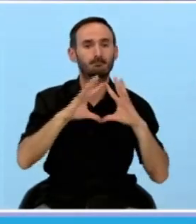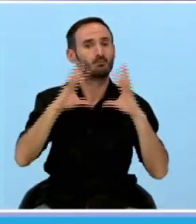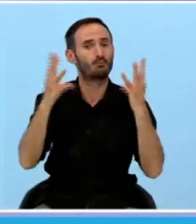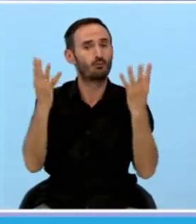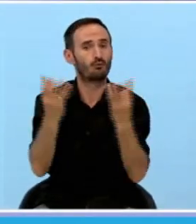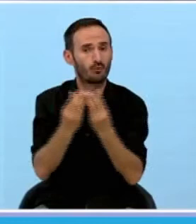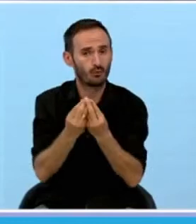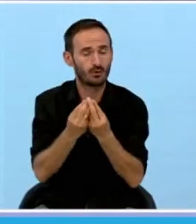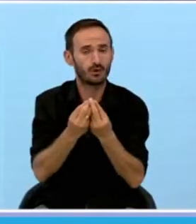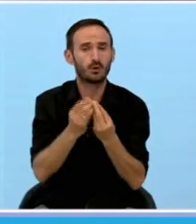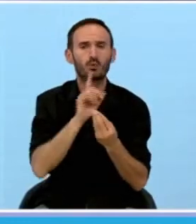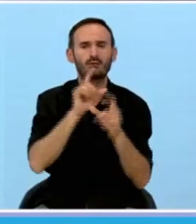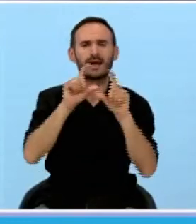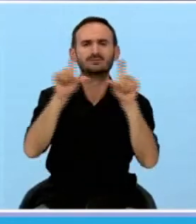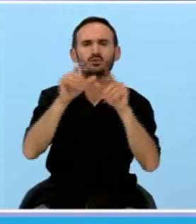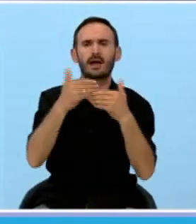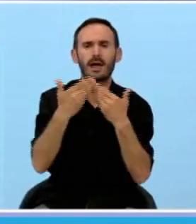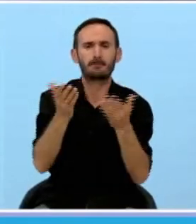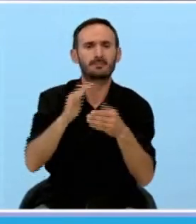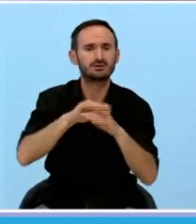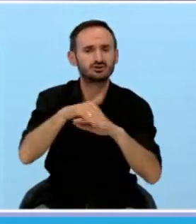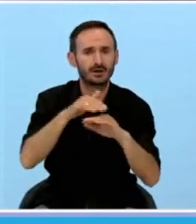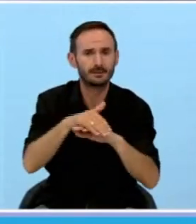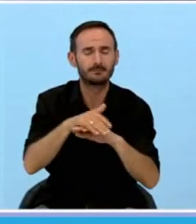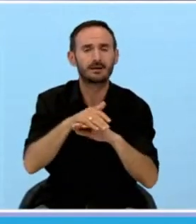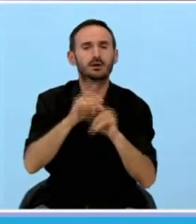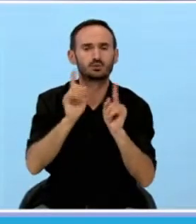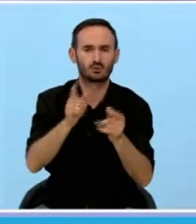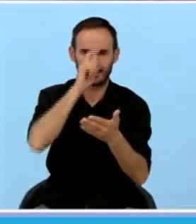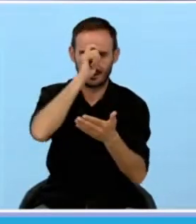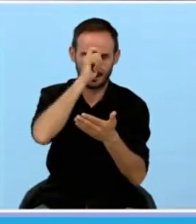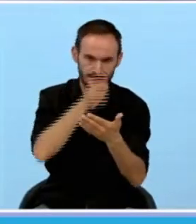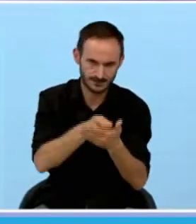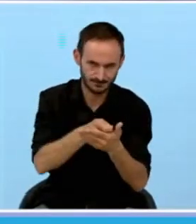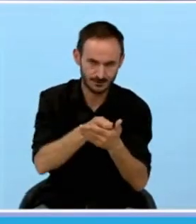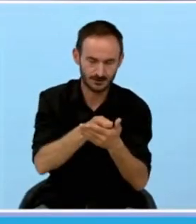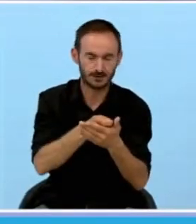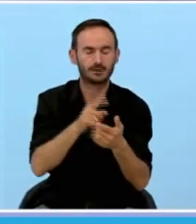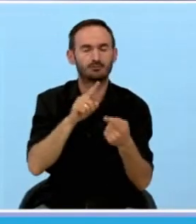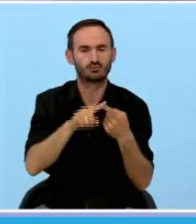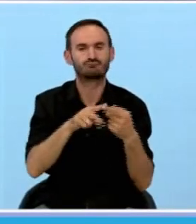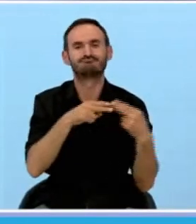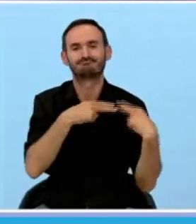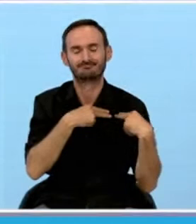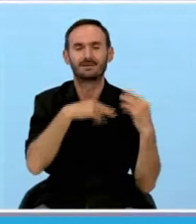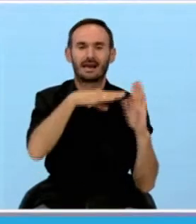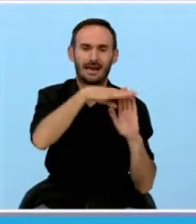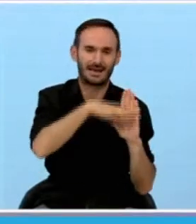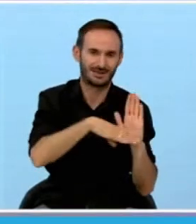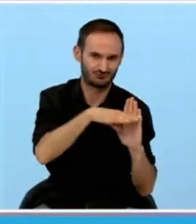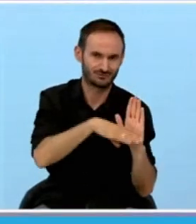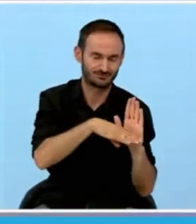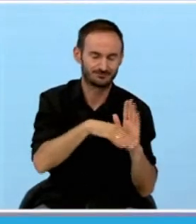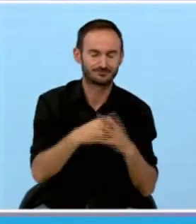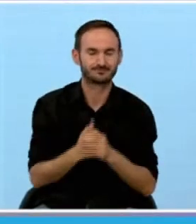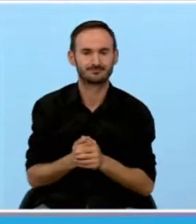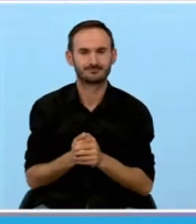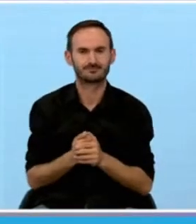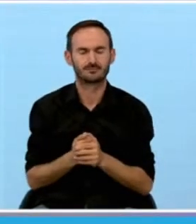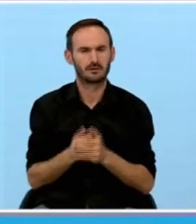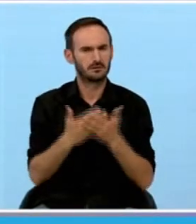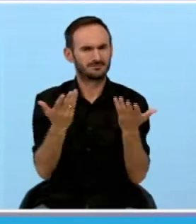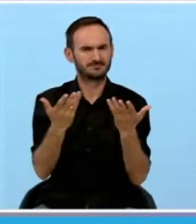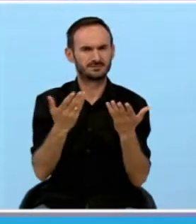shërbime për personat me aftësi të kufizuar që me respektu detyrimet e tyre dhe kushtetuese dhe ligjore. Më gjërësisht, do shta se qka